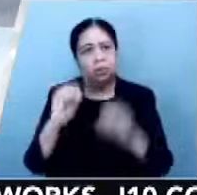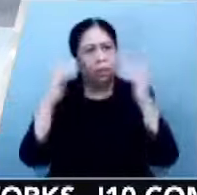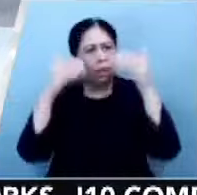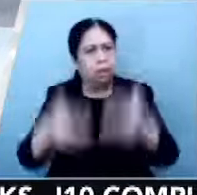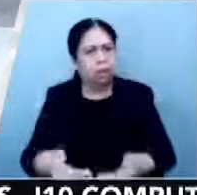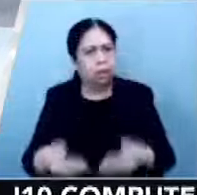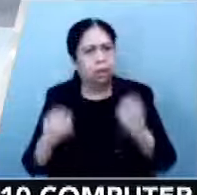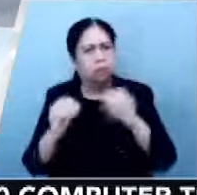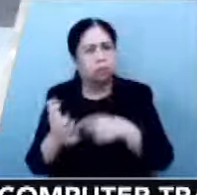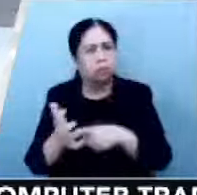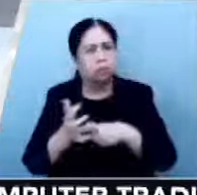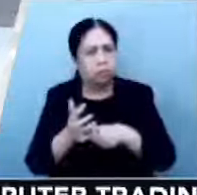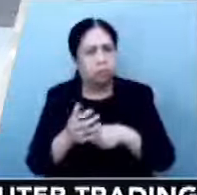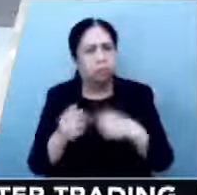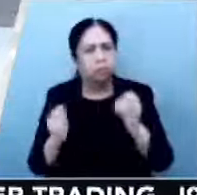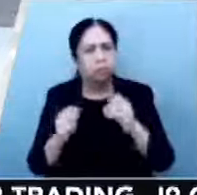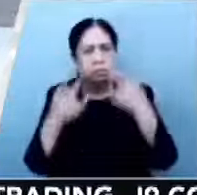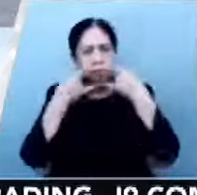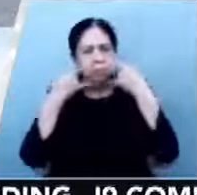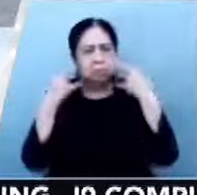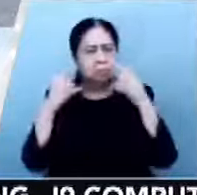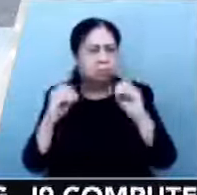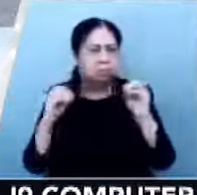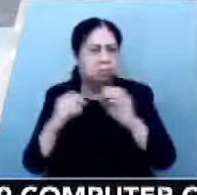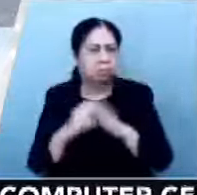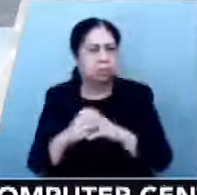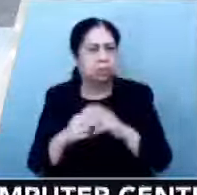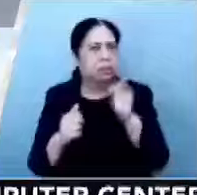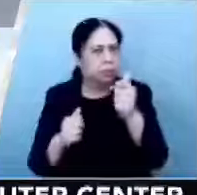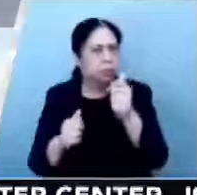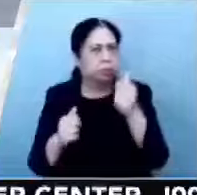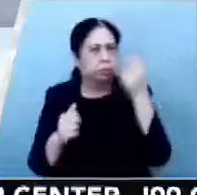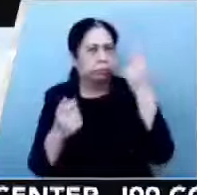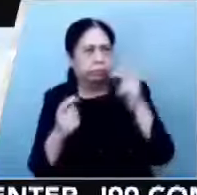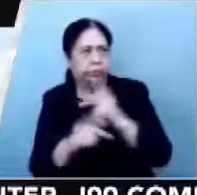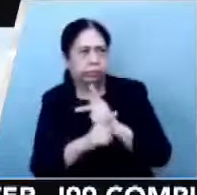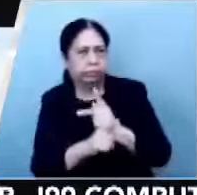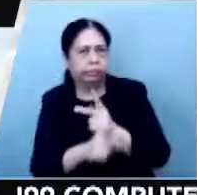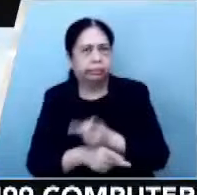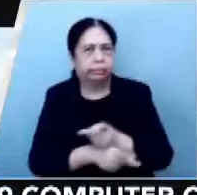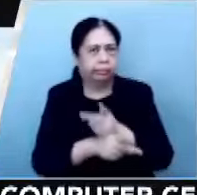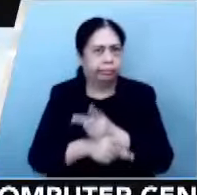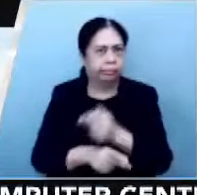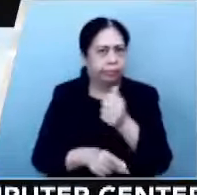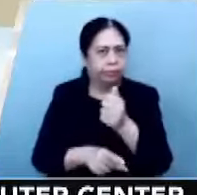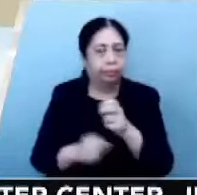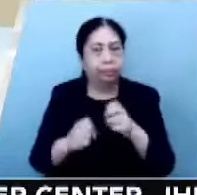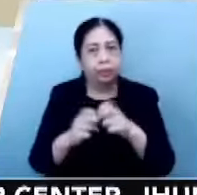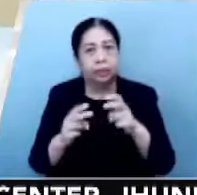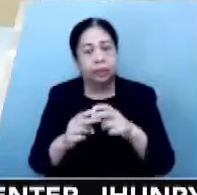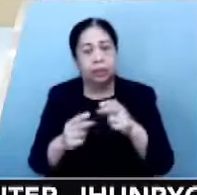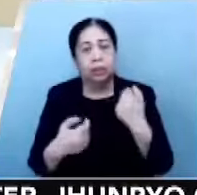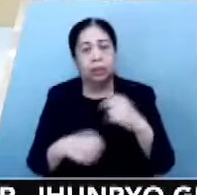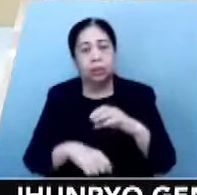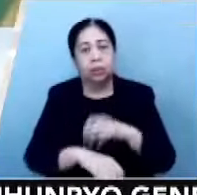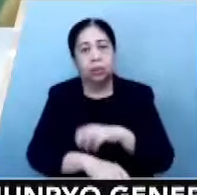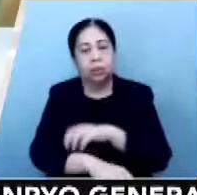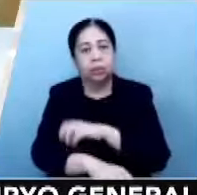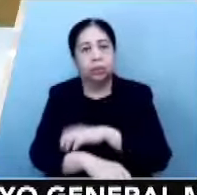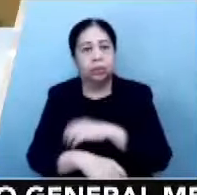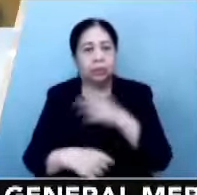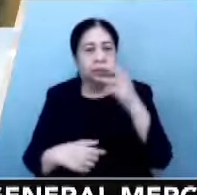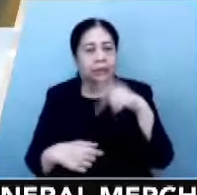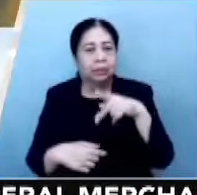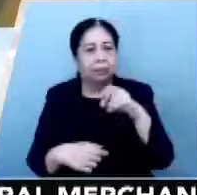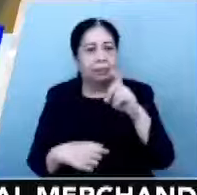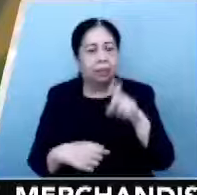na paggamit ng face mask. Timbangin lang ang maaaring panganib sa kalusugan. Maging ang kaso ng tigdas tumataas din. Mula Setyembre ay